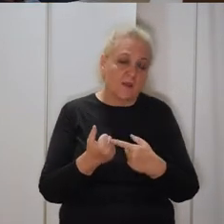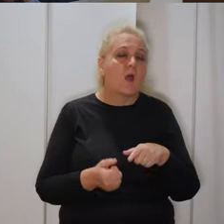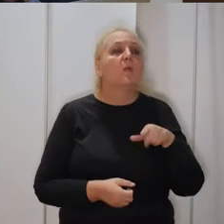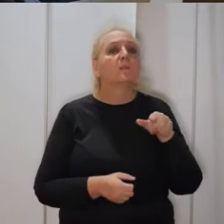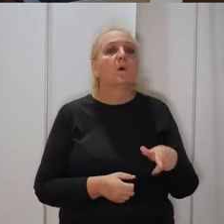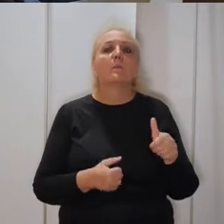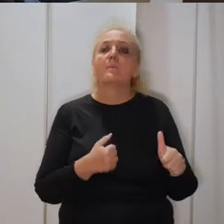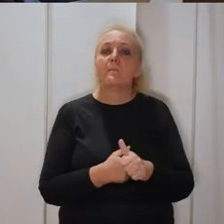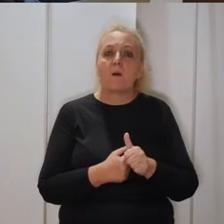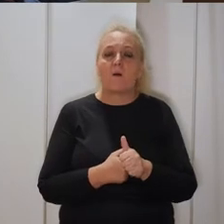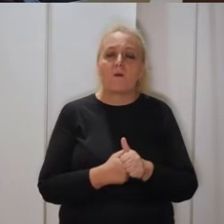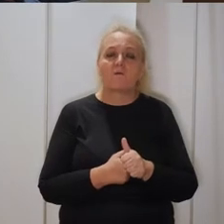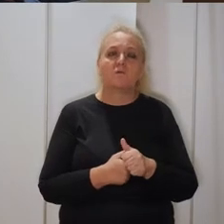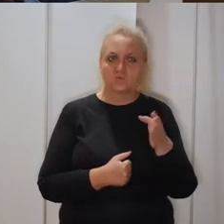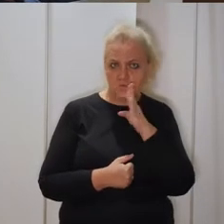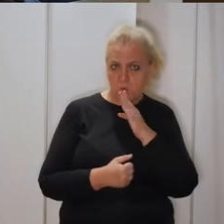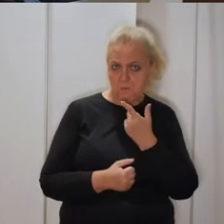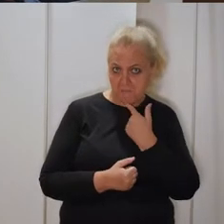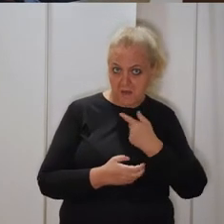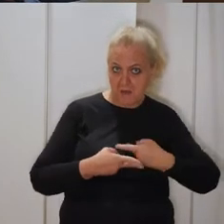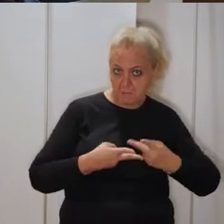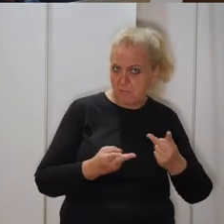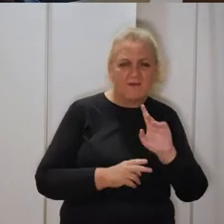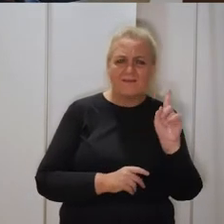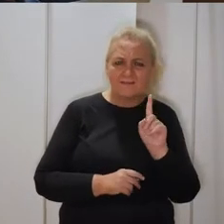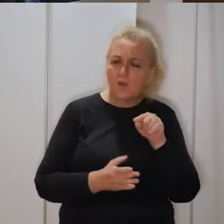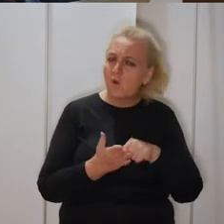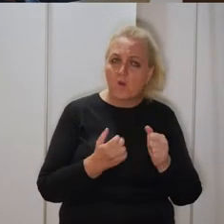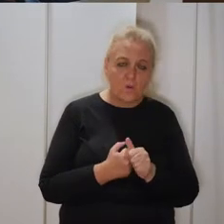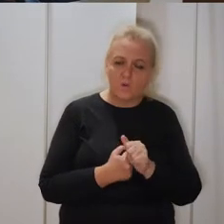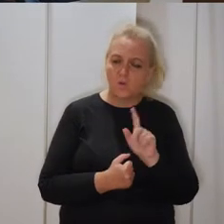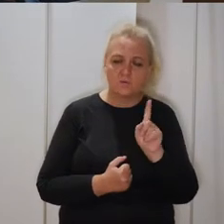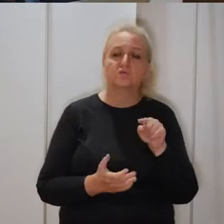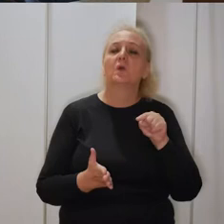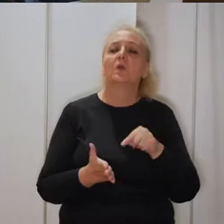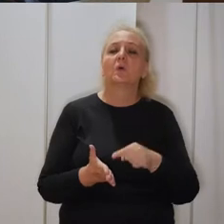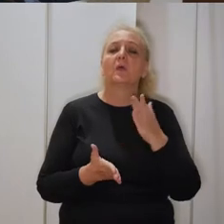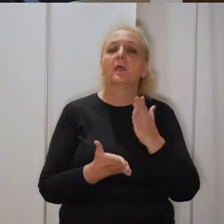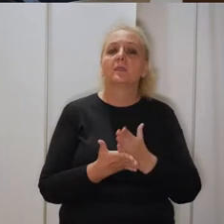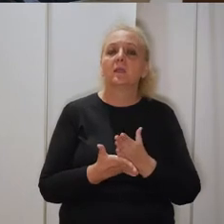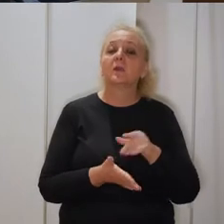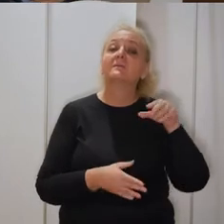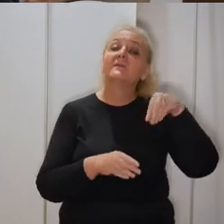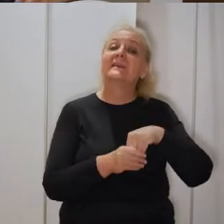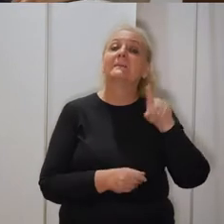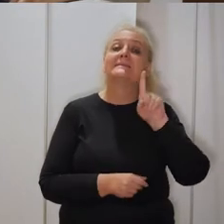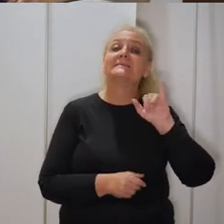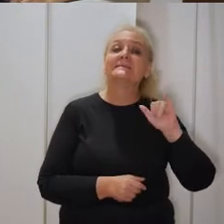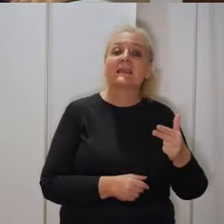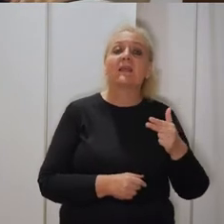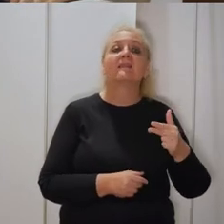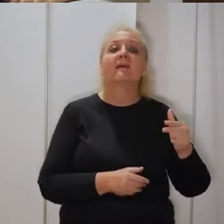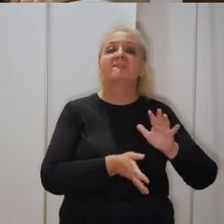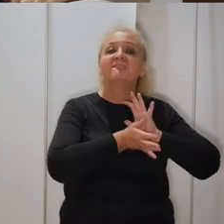z nakładu, że to jest mały nakład, tylko za zinem nie stoi